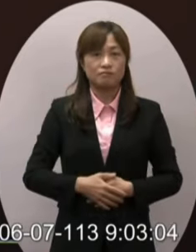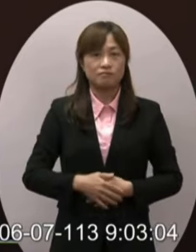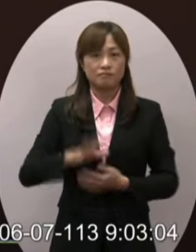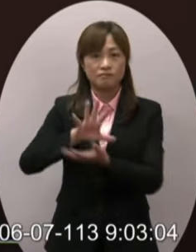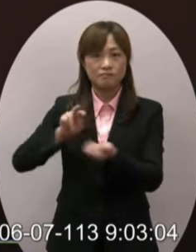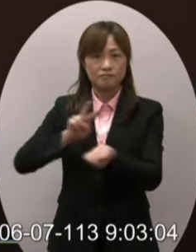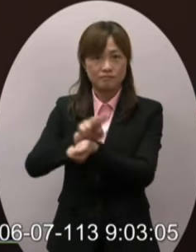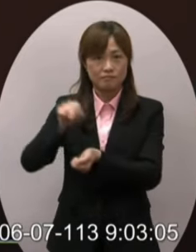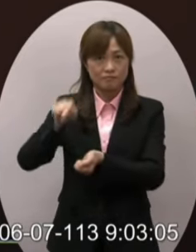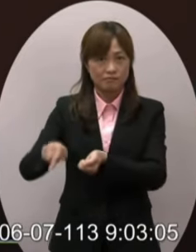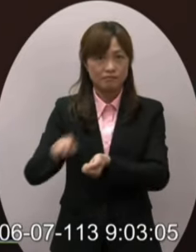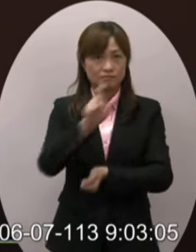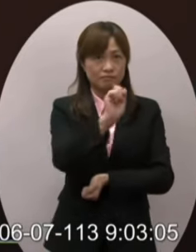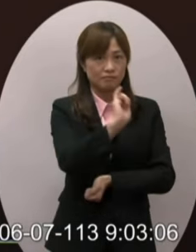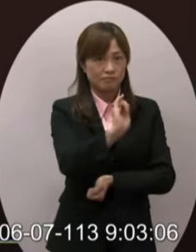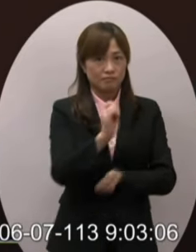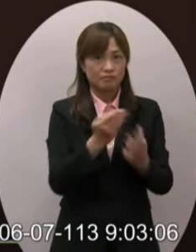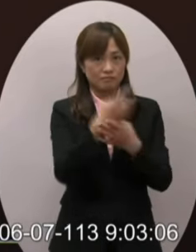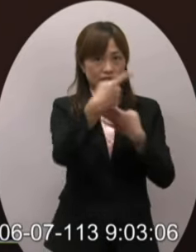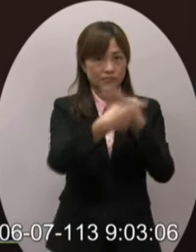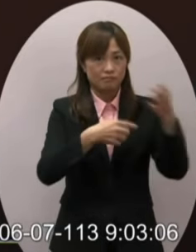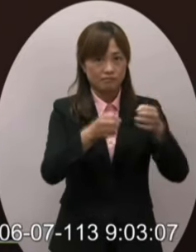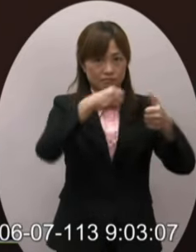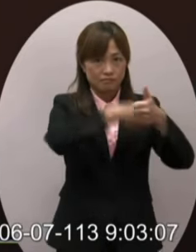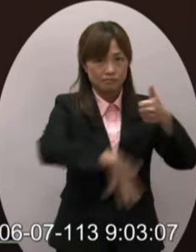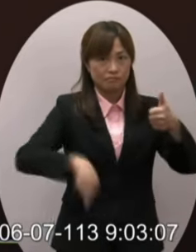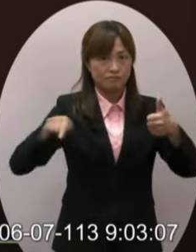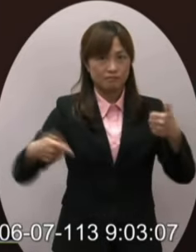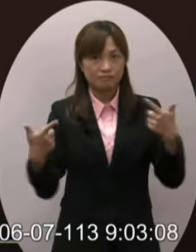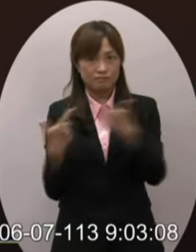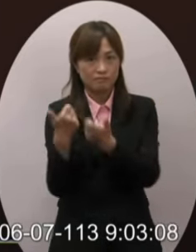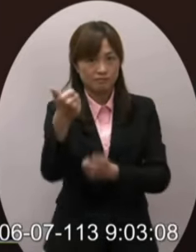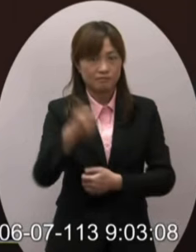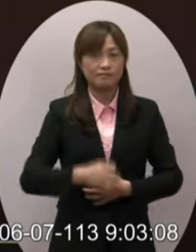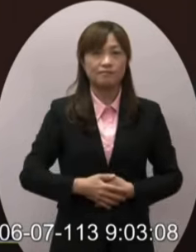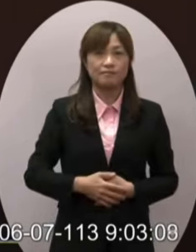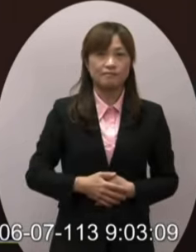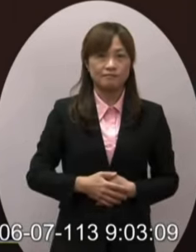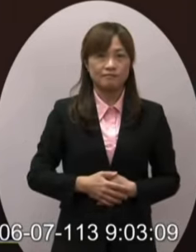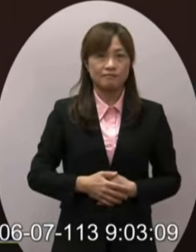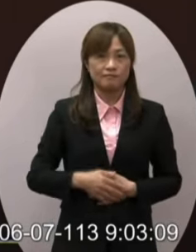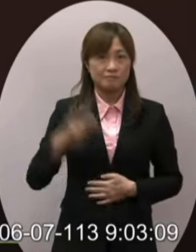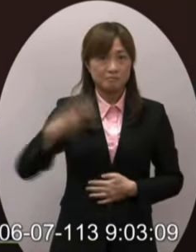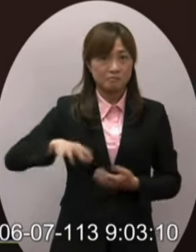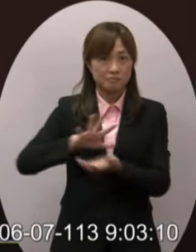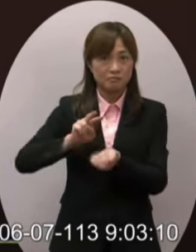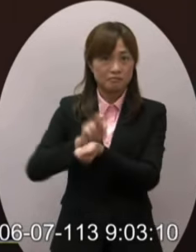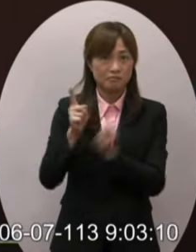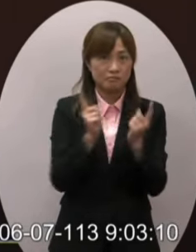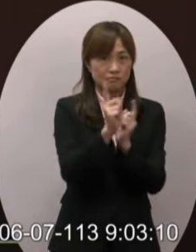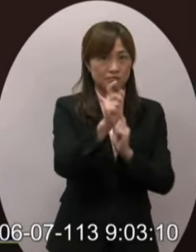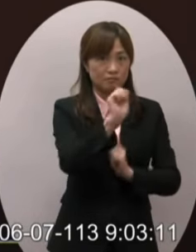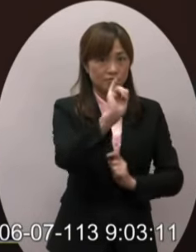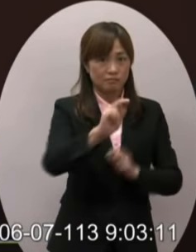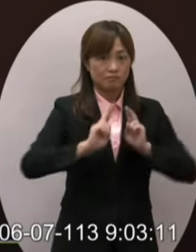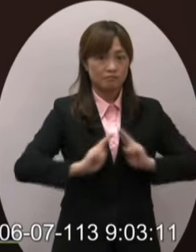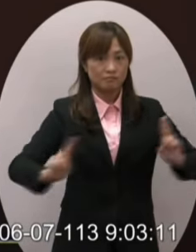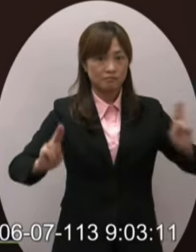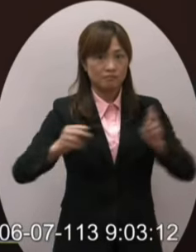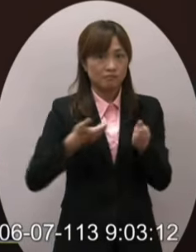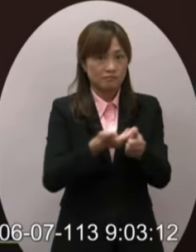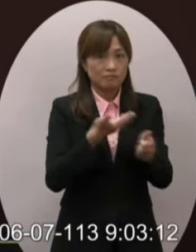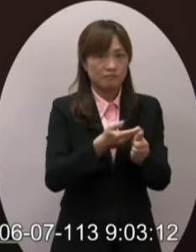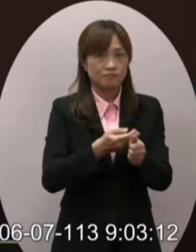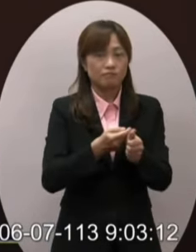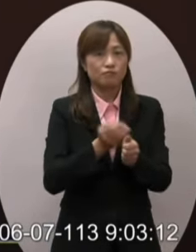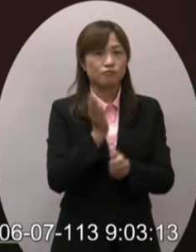发展 AI 产业的最佳城市。其次，云林县对 AI 产业的能源供应有